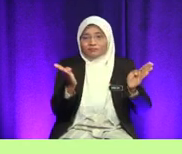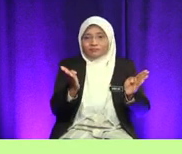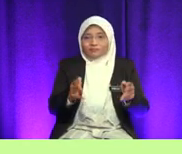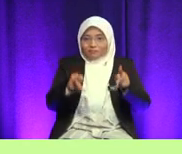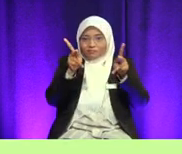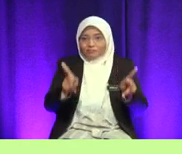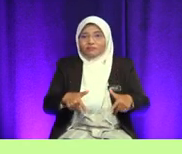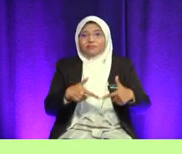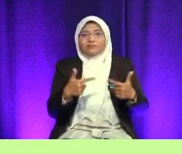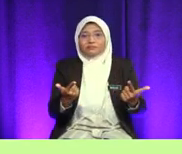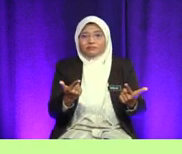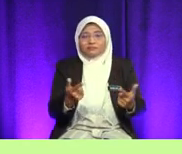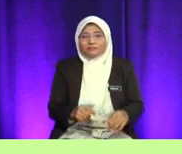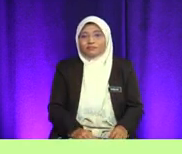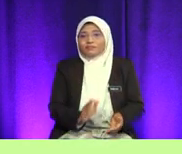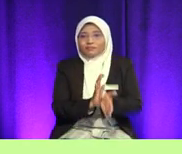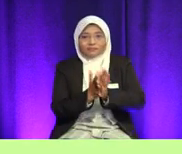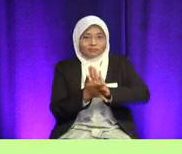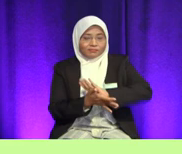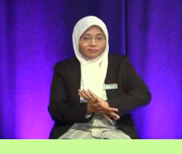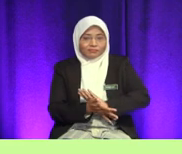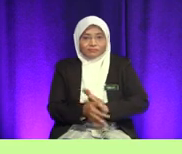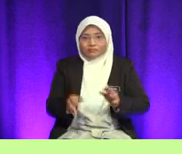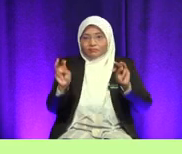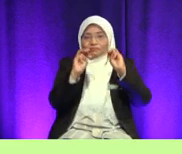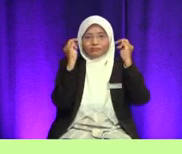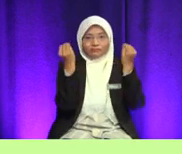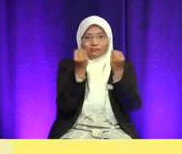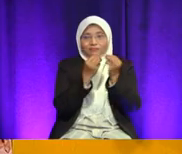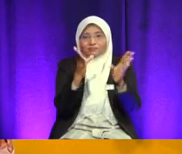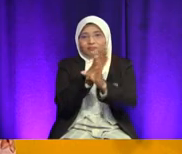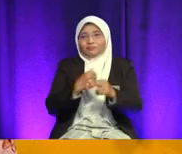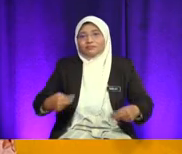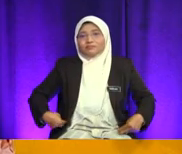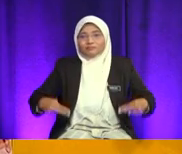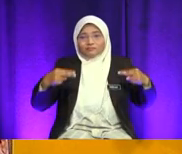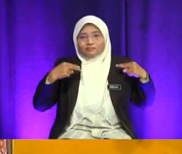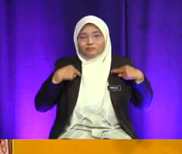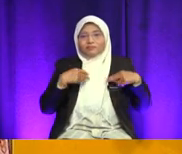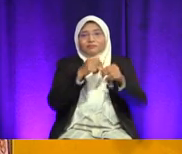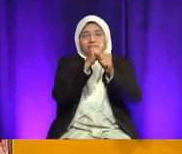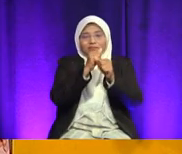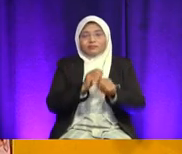masyarakat dapat hidup Harmoni Terima kasih Nuha